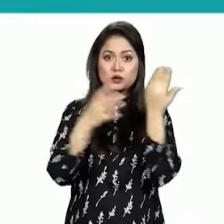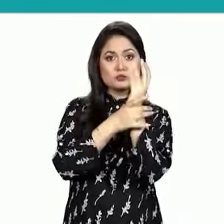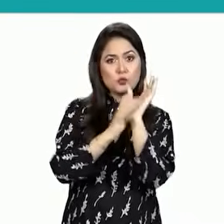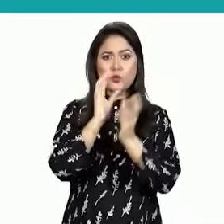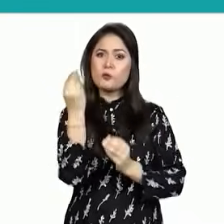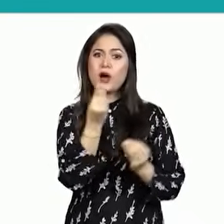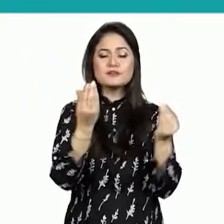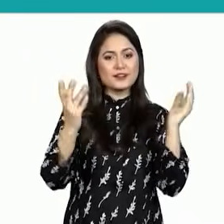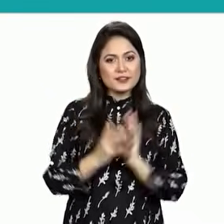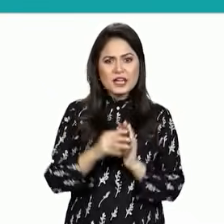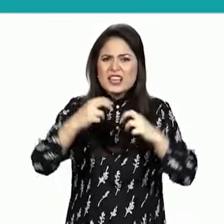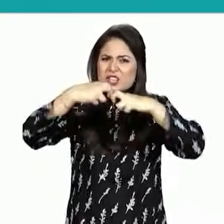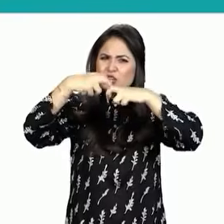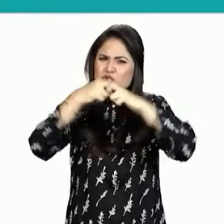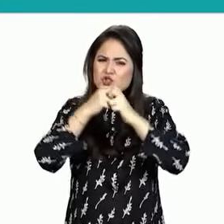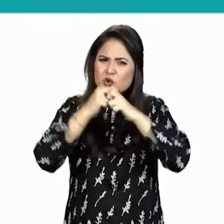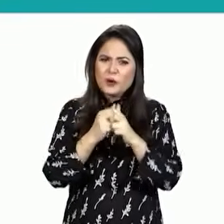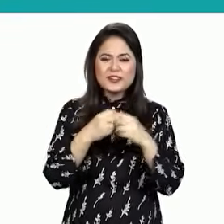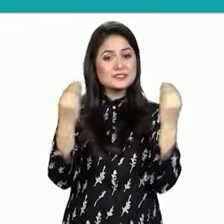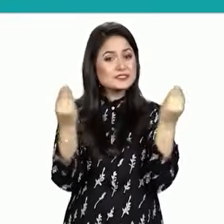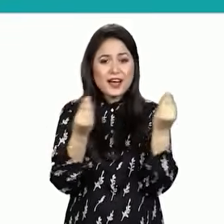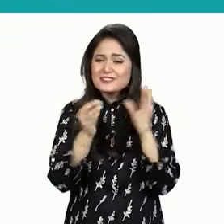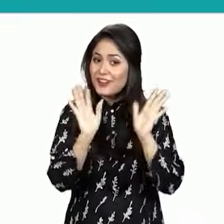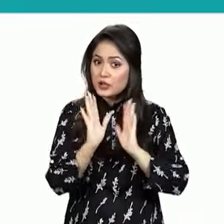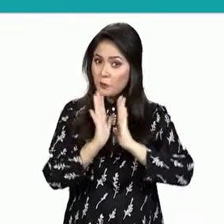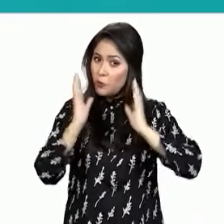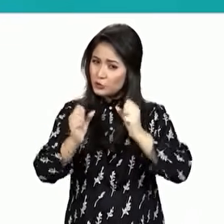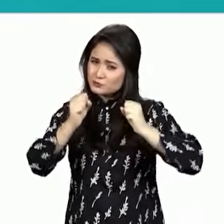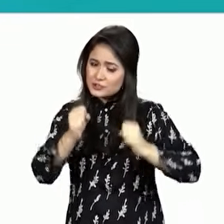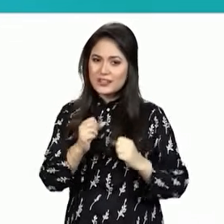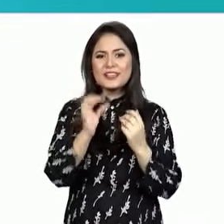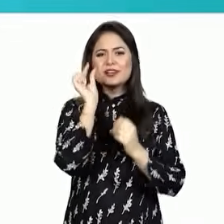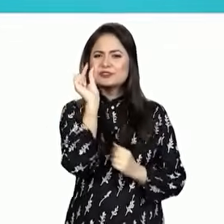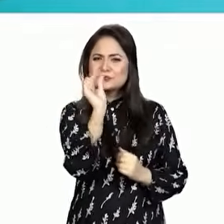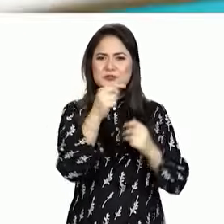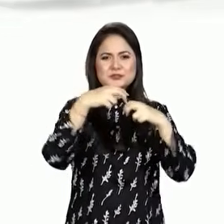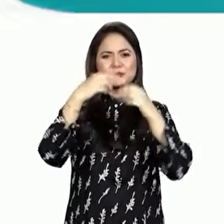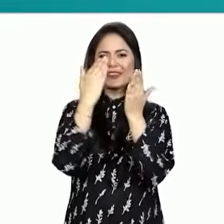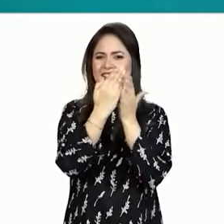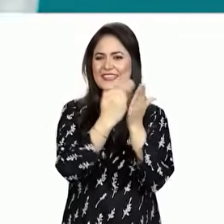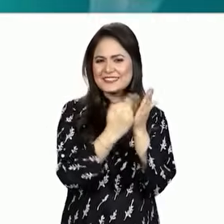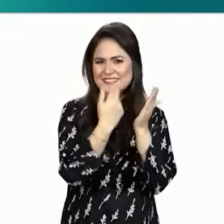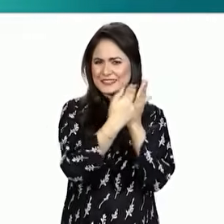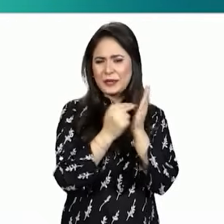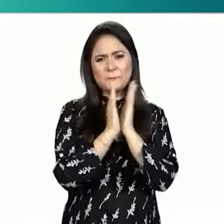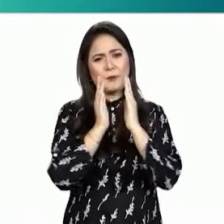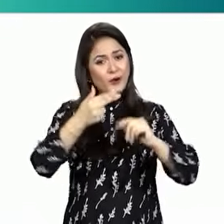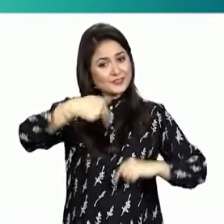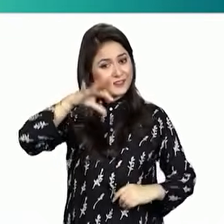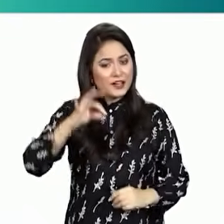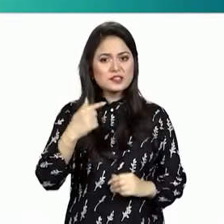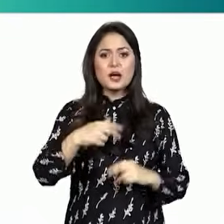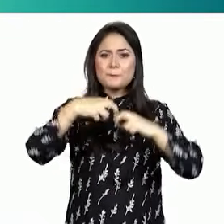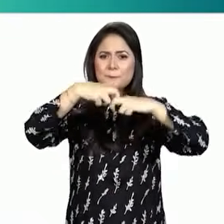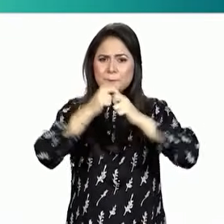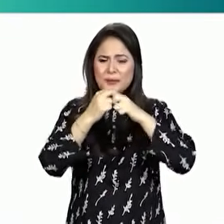ہیں۔ لیکن جوائنٹس کی یہ حرکت اتنی سادہ نہیں ہے، اس میں کئی اور چھوٹے اعضاء کا کردار بھی اہم ہے۔ ہمارے جسم میں جہاں ہڈیاں